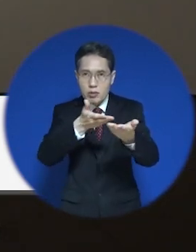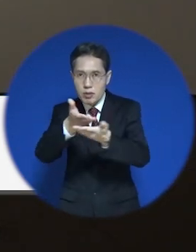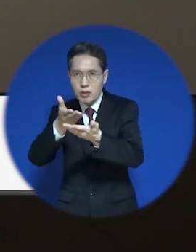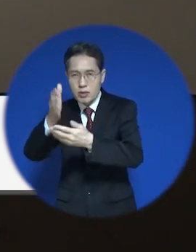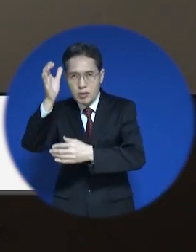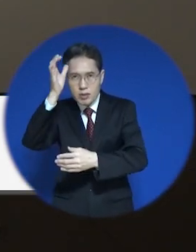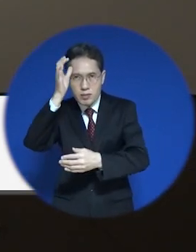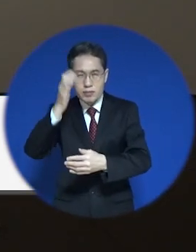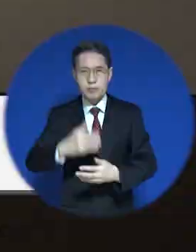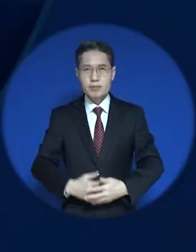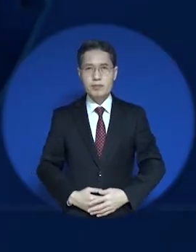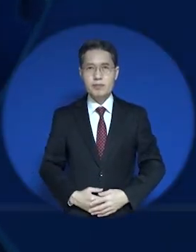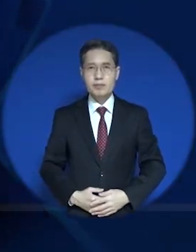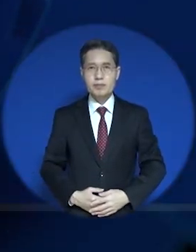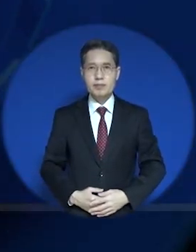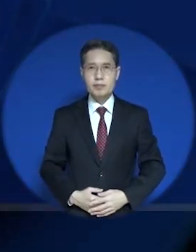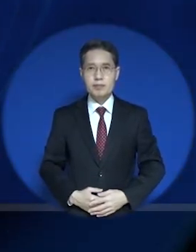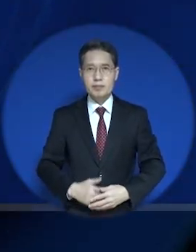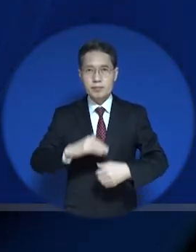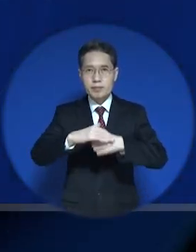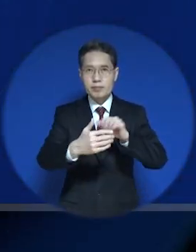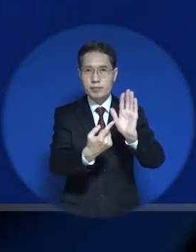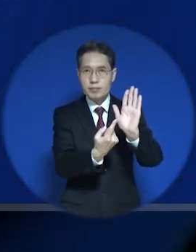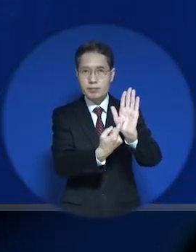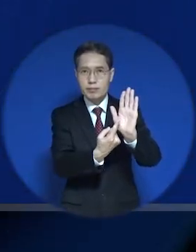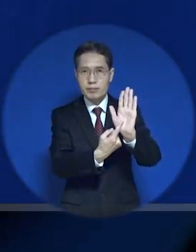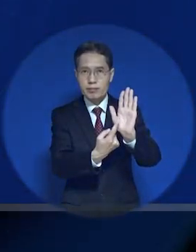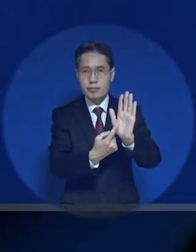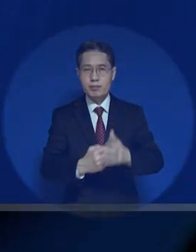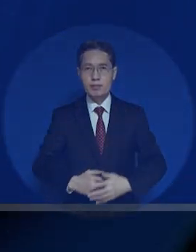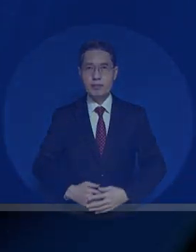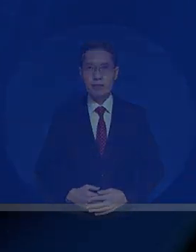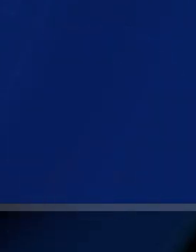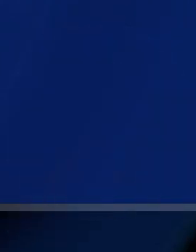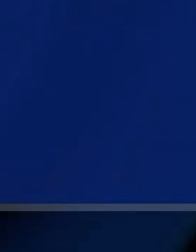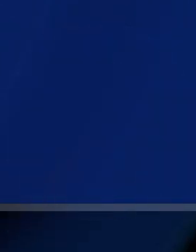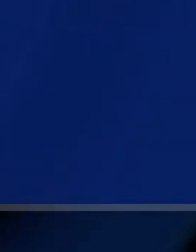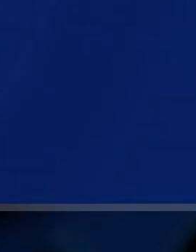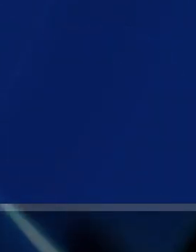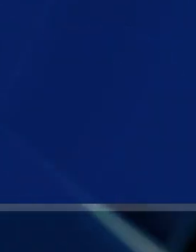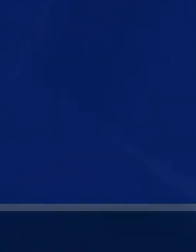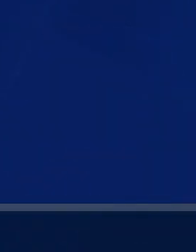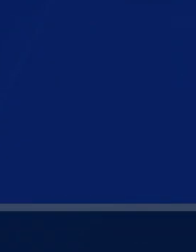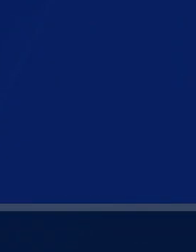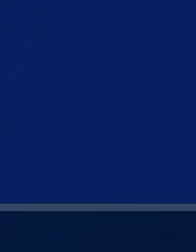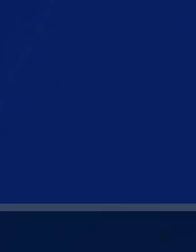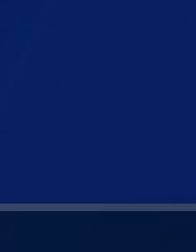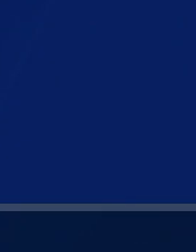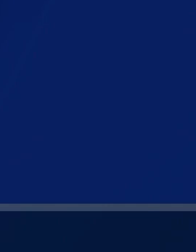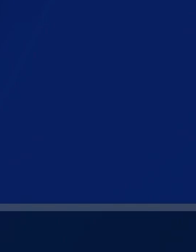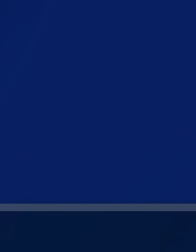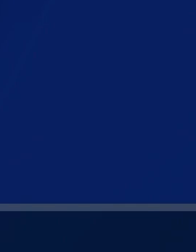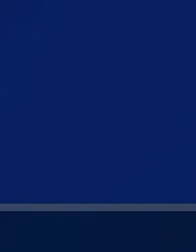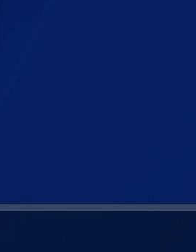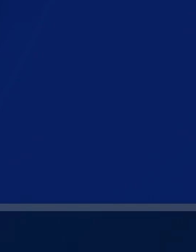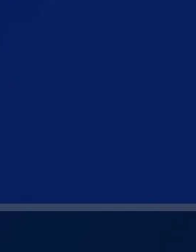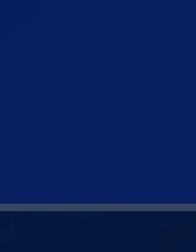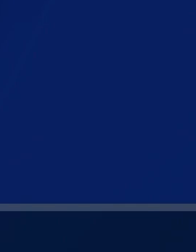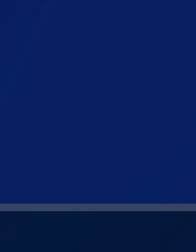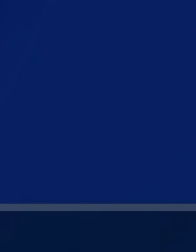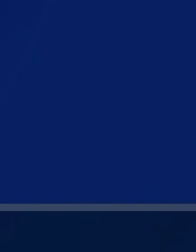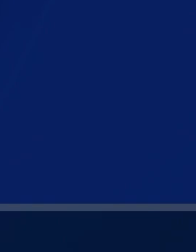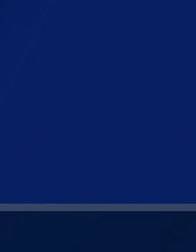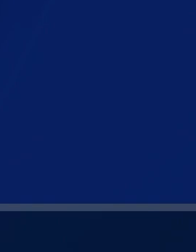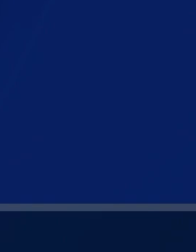기대하고 있습니다. 이어서 대구 게시판입니다. 대구시와 대구도시개발공사가 북구